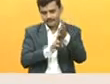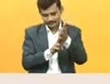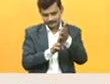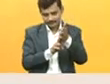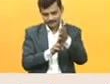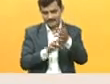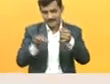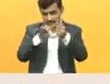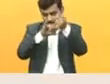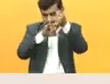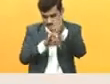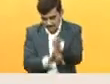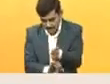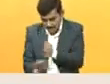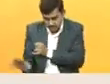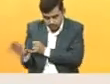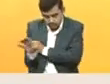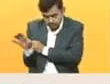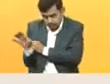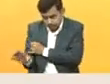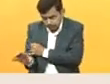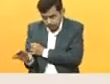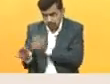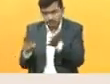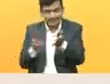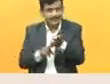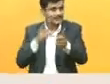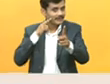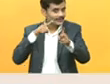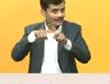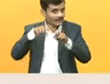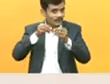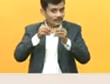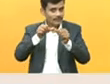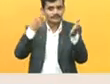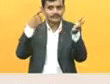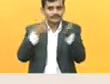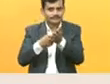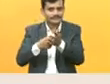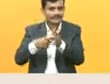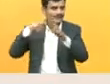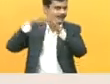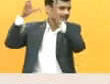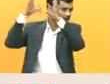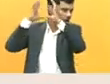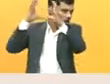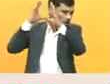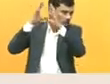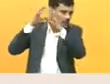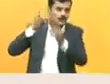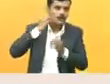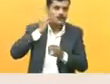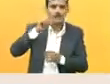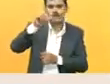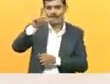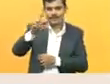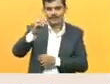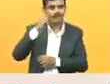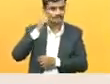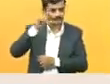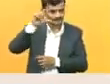है। निकोबार जिले में वर्जिन कोकोनट ऑयल को हाल ही